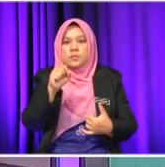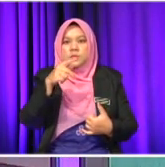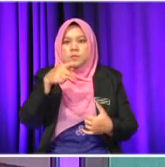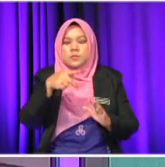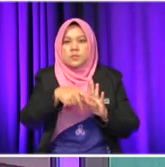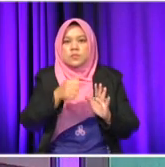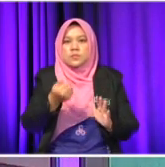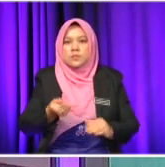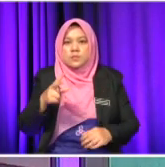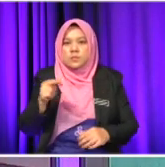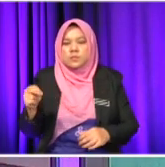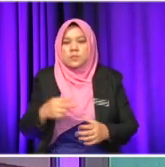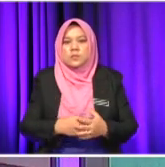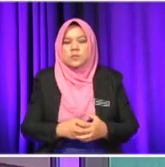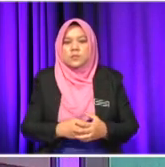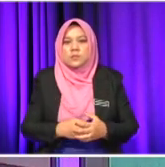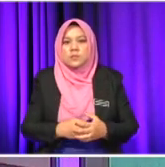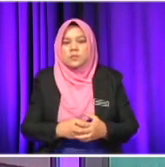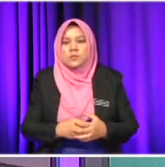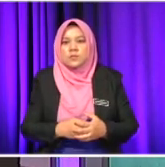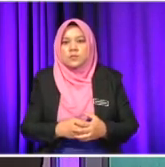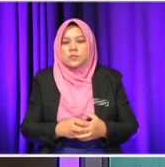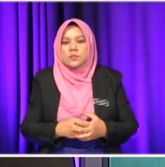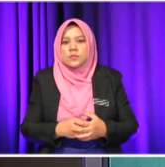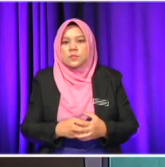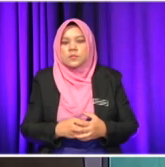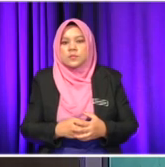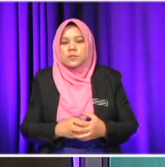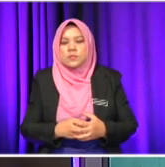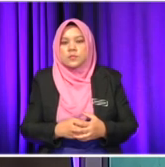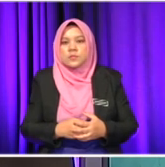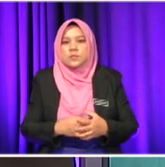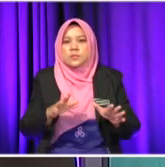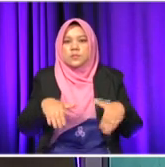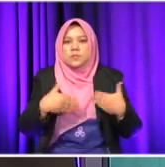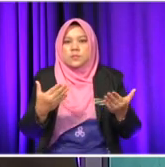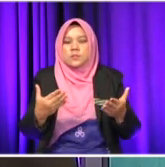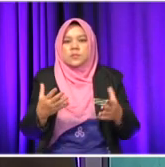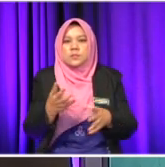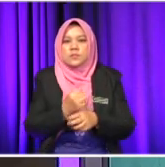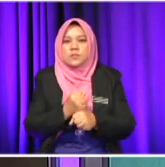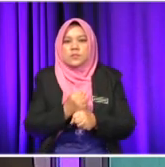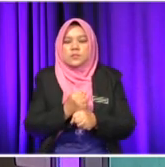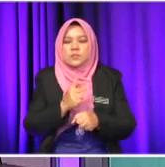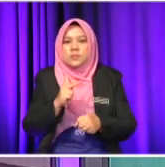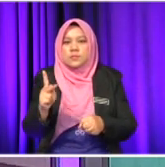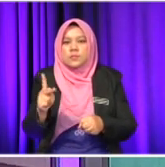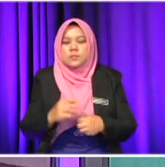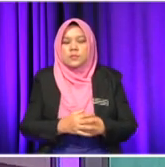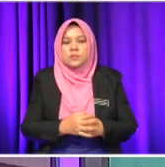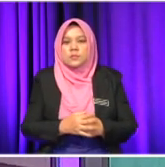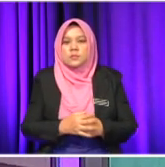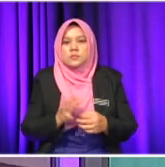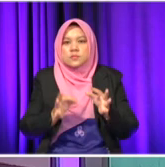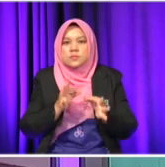dia ada 1000 komputer dengan kamera video Oke Jadi macam mana dapatkan yang ini Oke